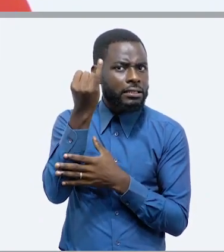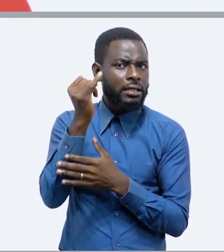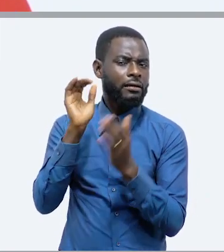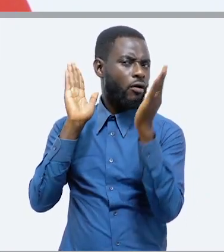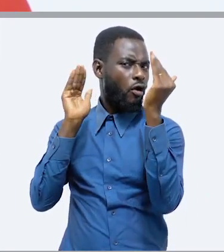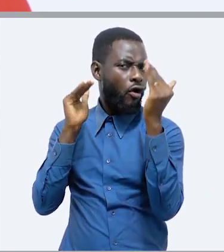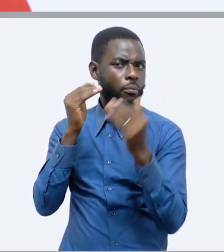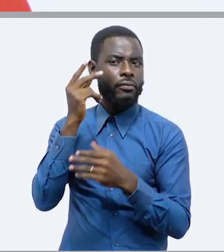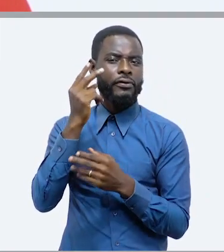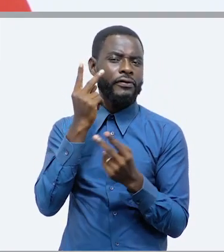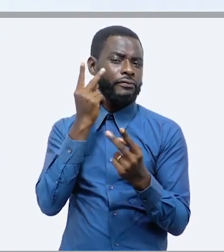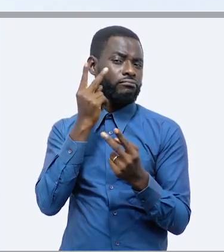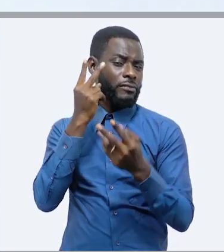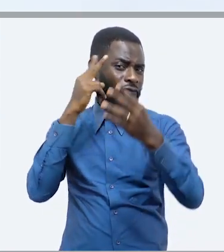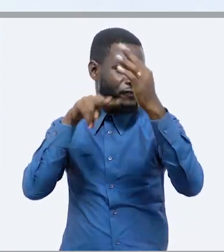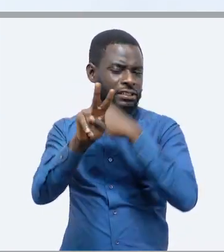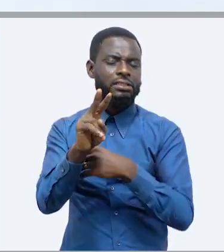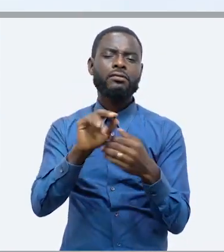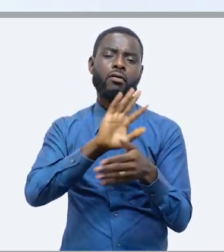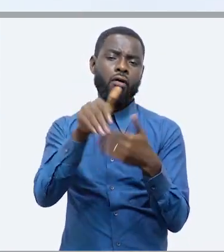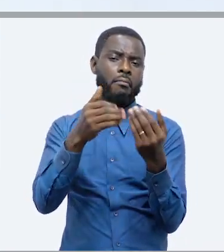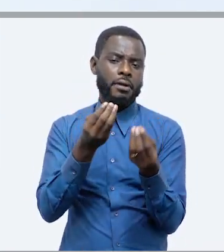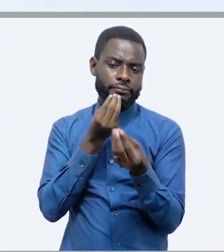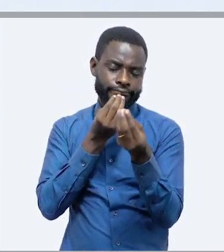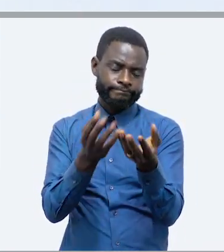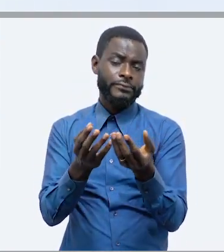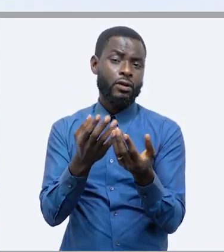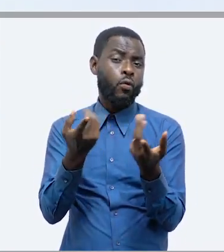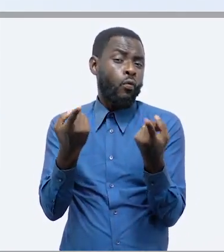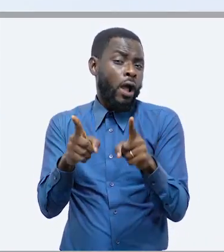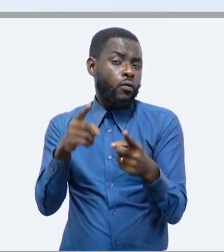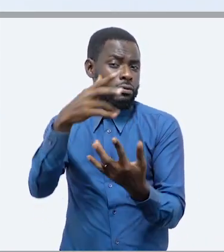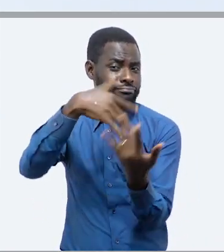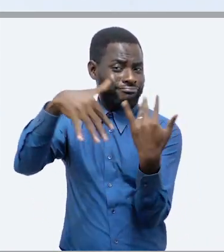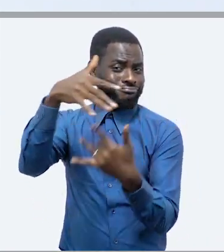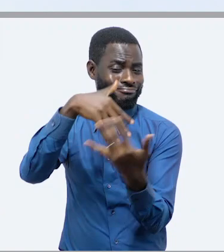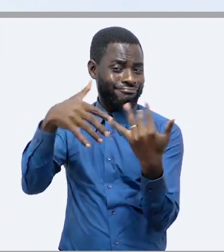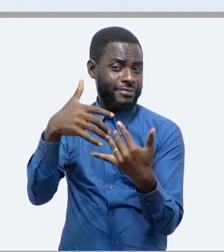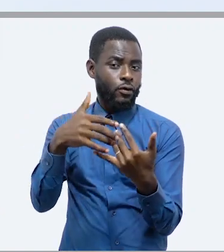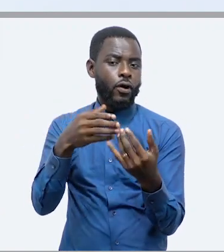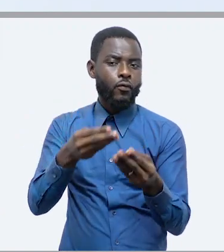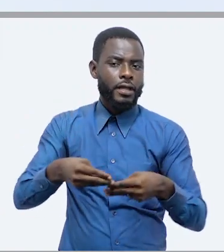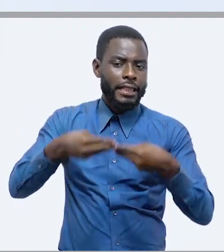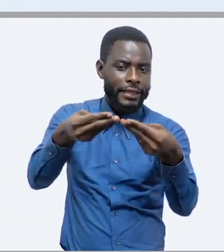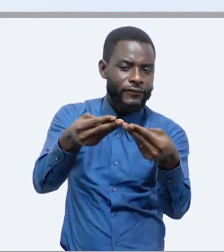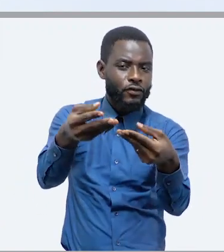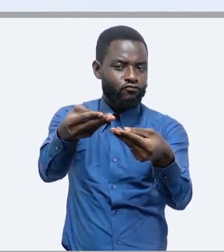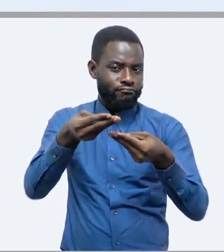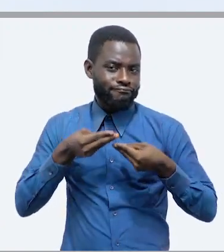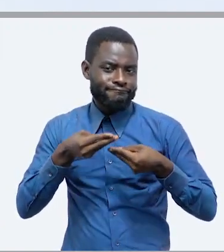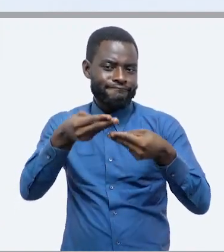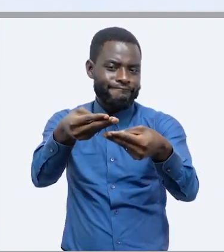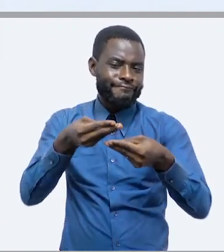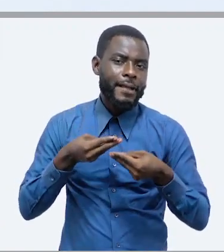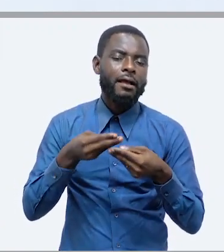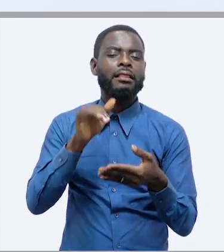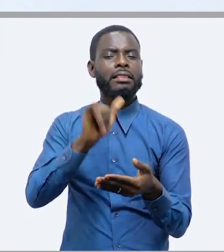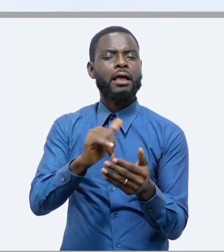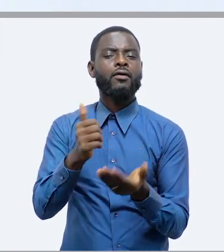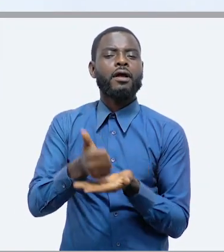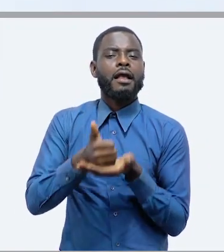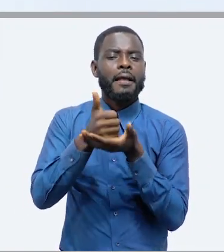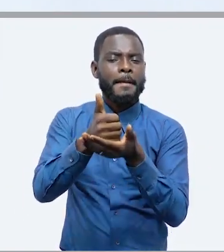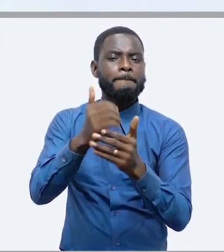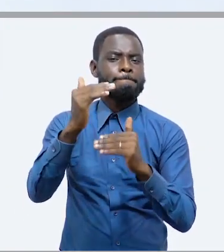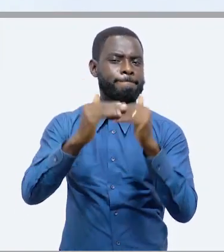anyobo eshepo network no shramu jin nane me yebe ko ne homli wo pe ye